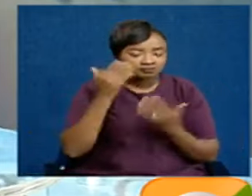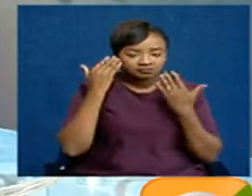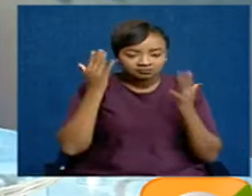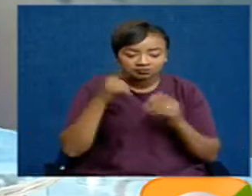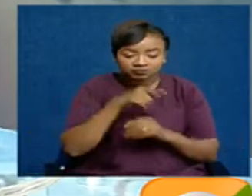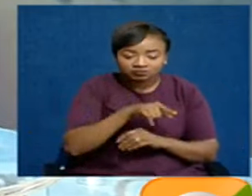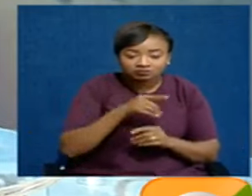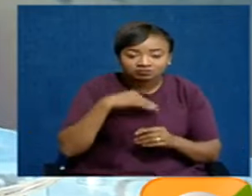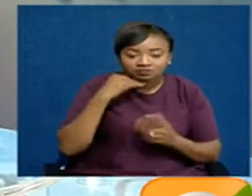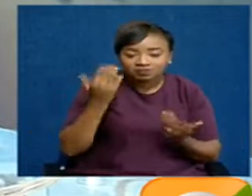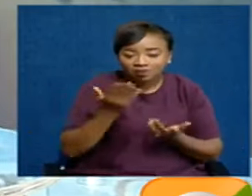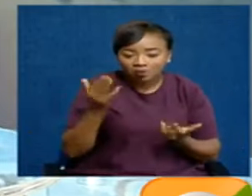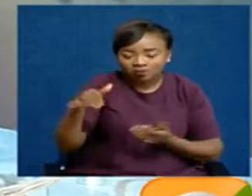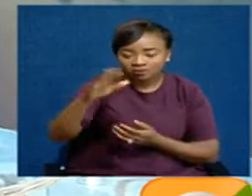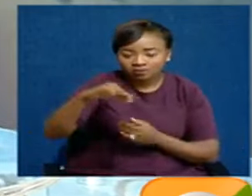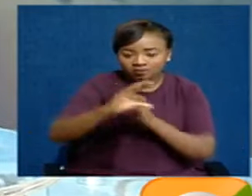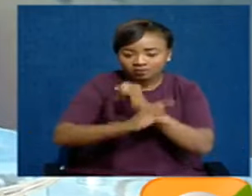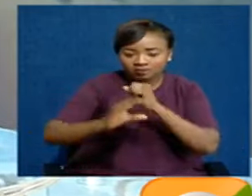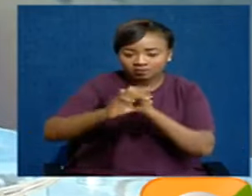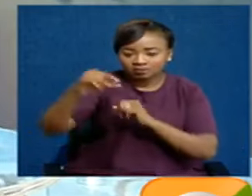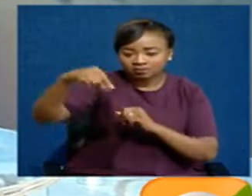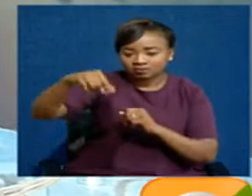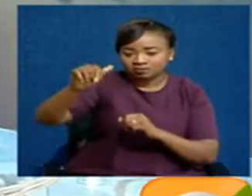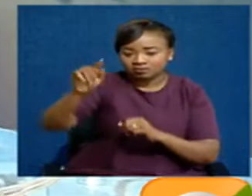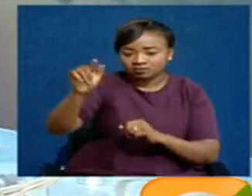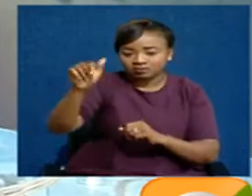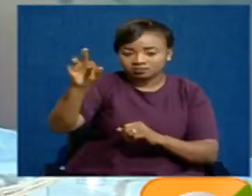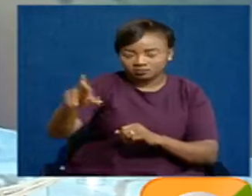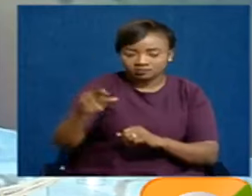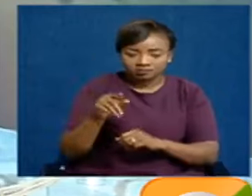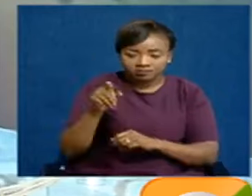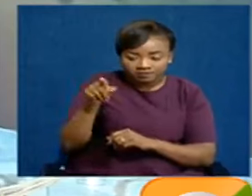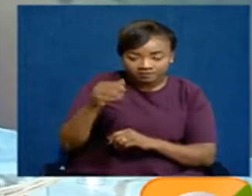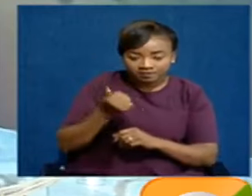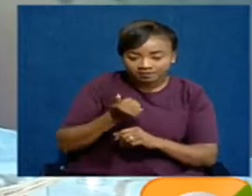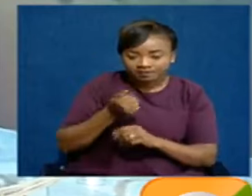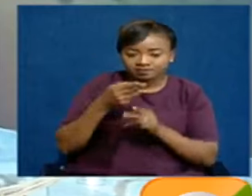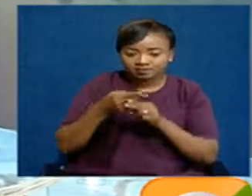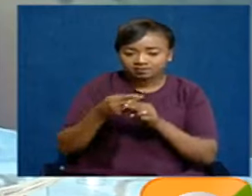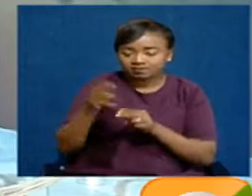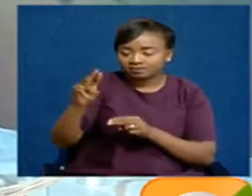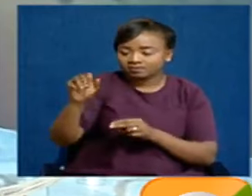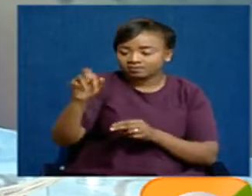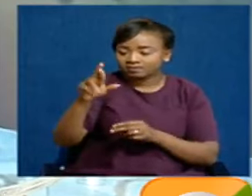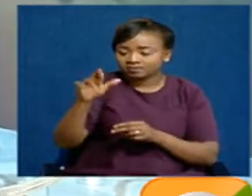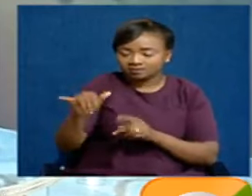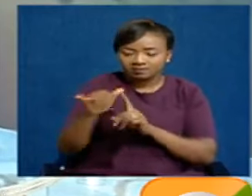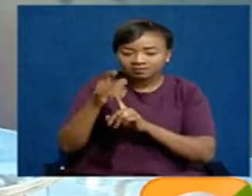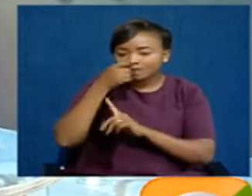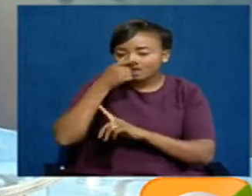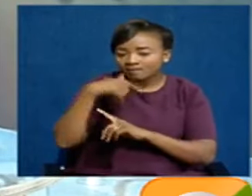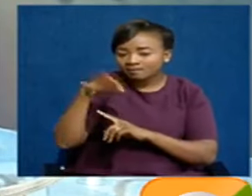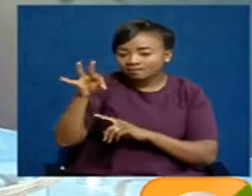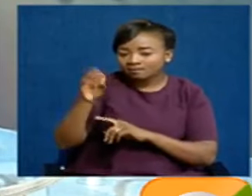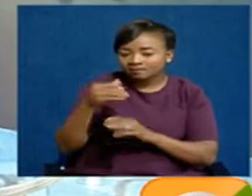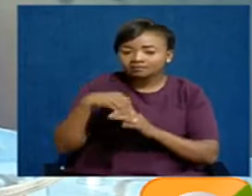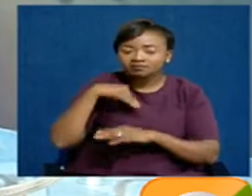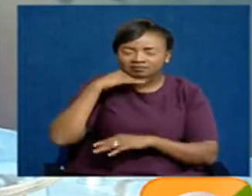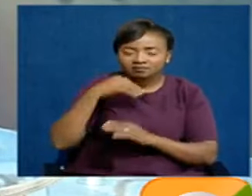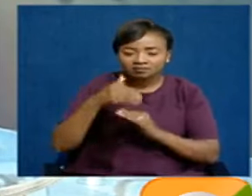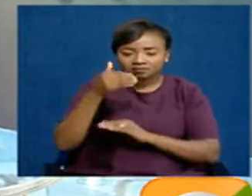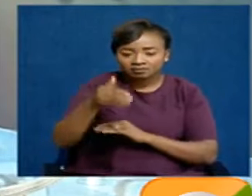mwezi uliopita. Kulingana na vyeti vya usafiri, Mary Awonda mwenye umri wa miaka 30 alifariki baada ya kupigwa